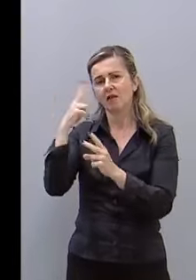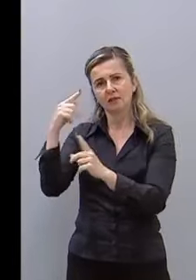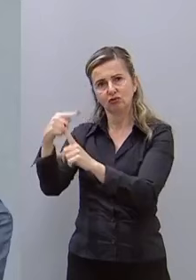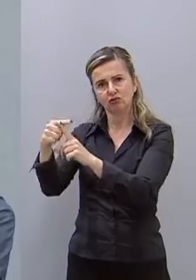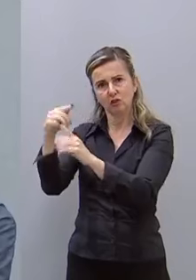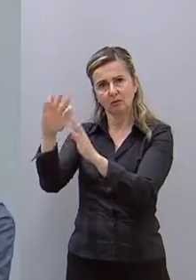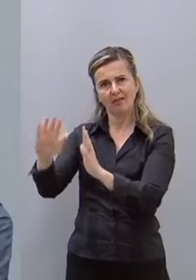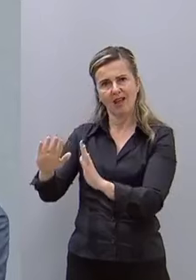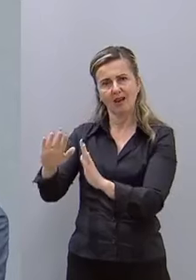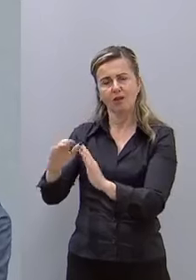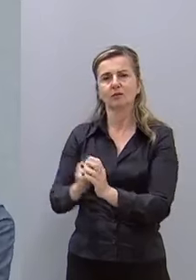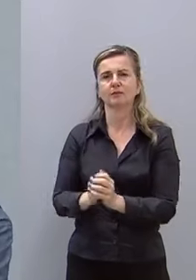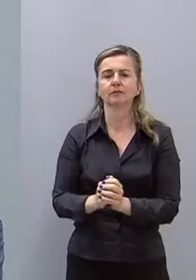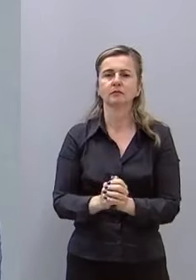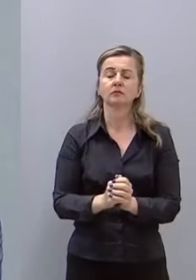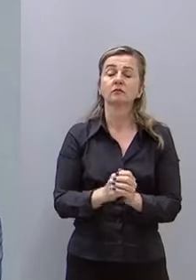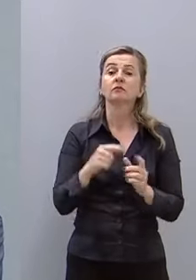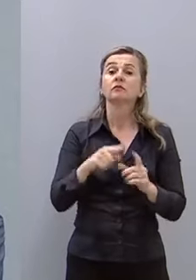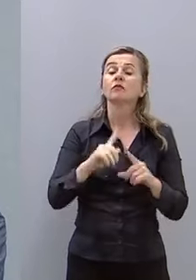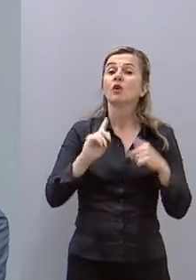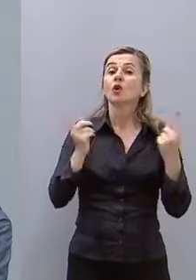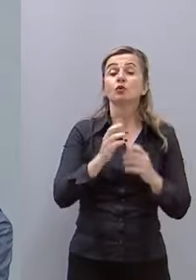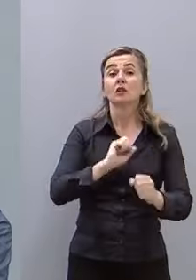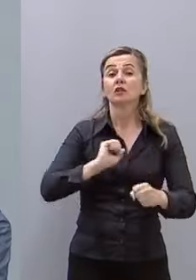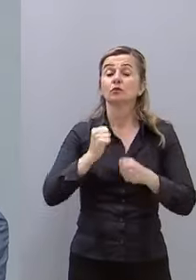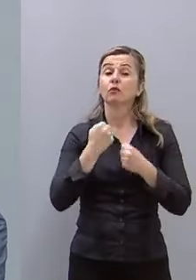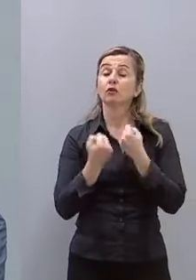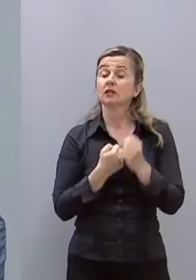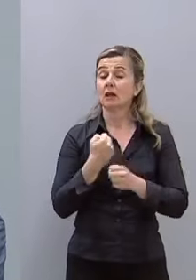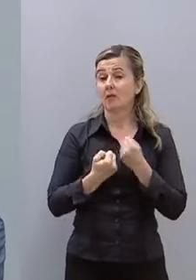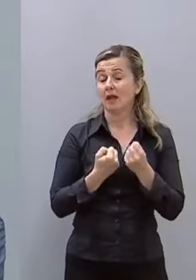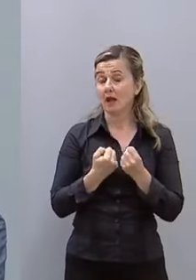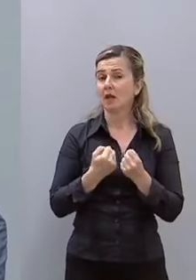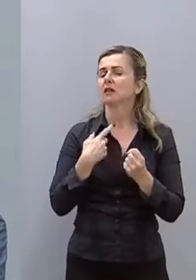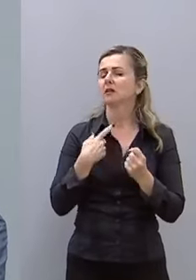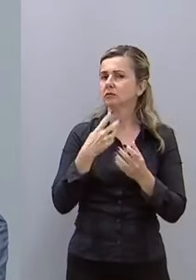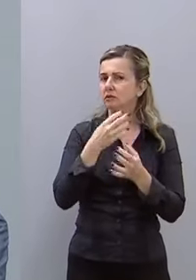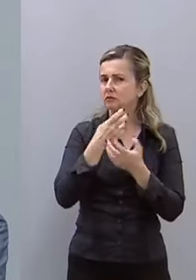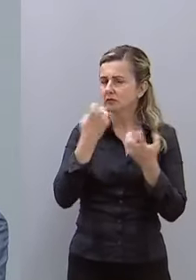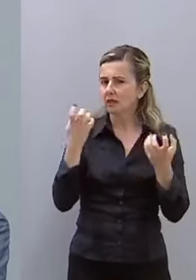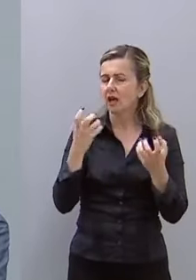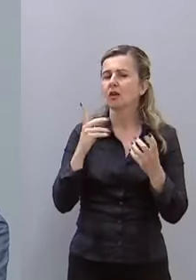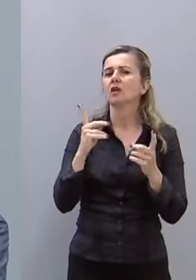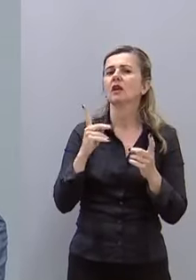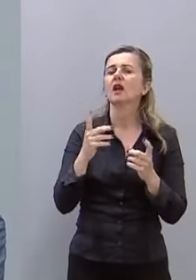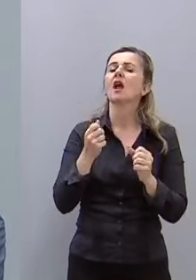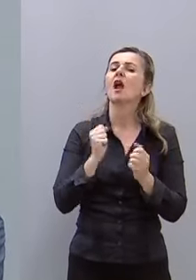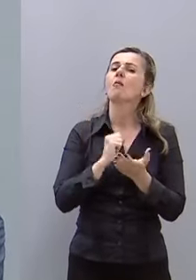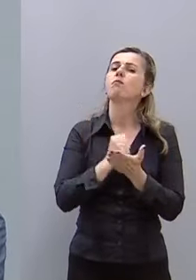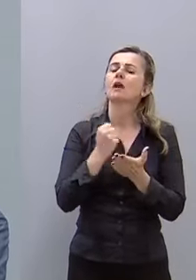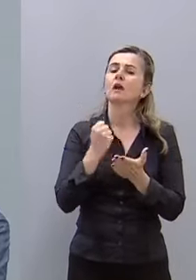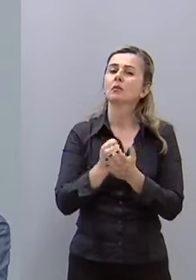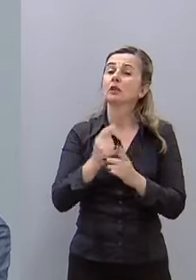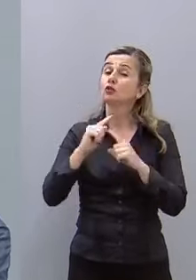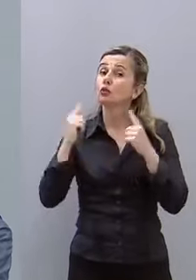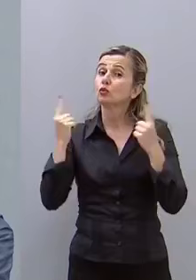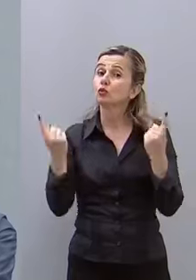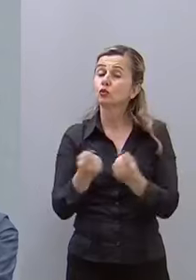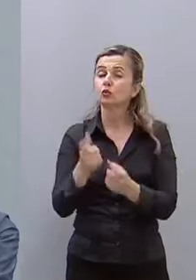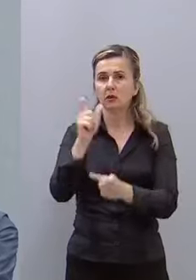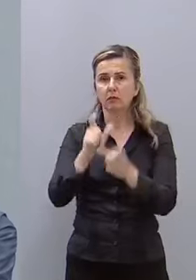altro punto nell'ambito di tutti gli spostamenti consentiti si esplicita che ha permesso a tutti i complimenti a tutti componenti